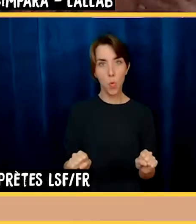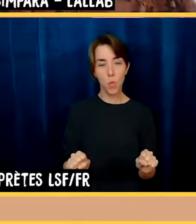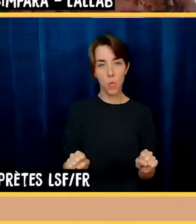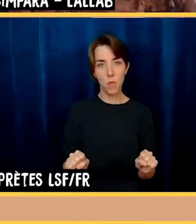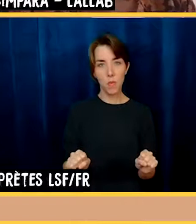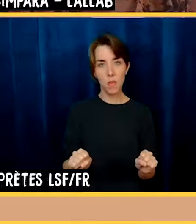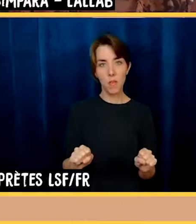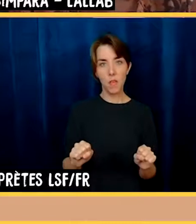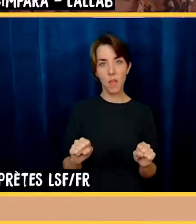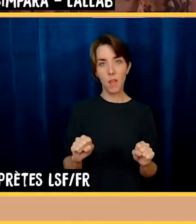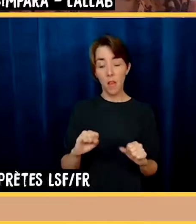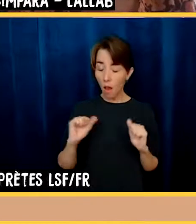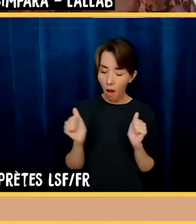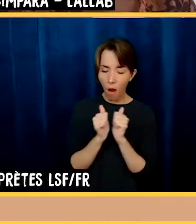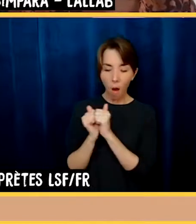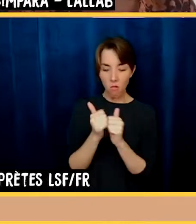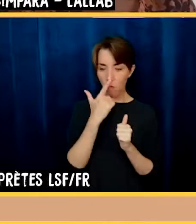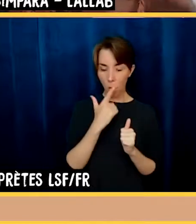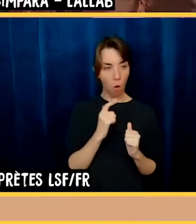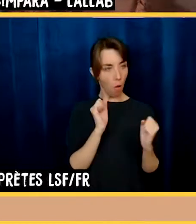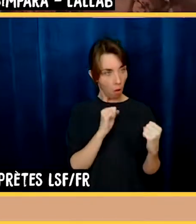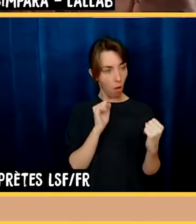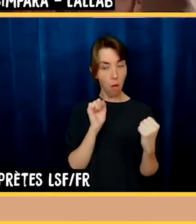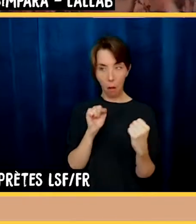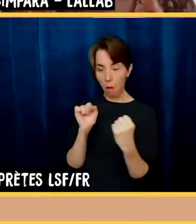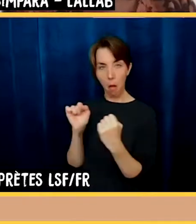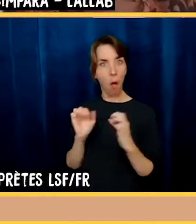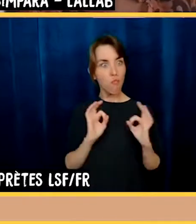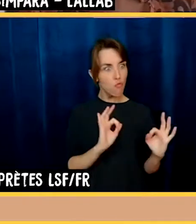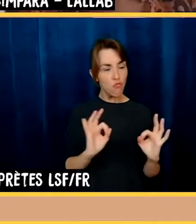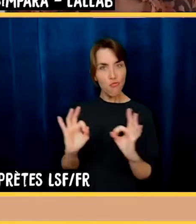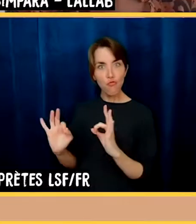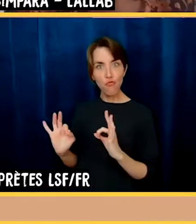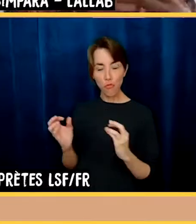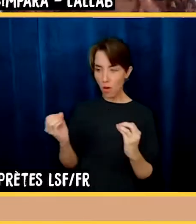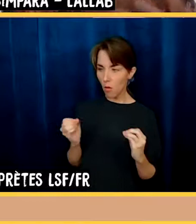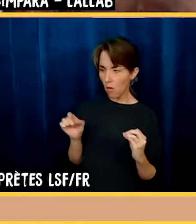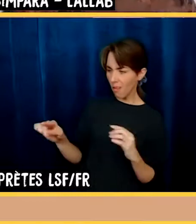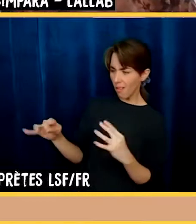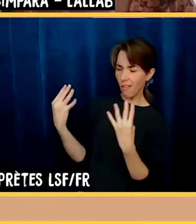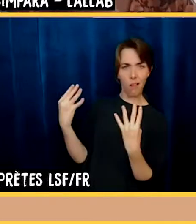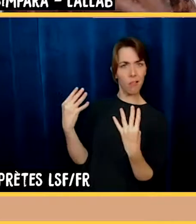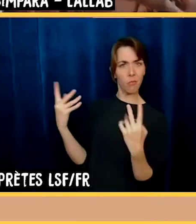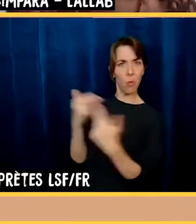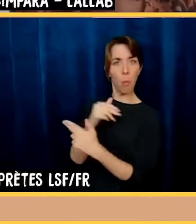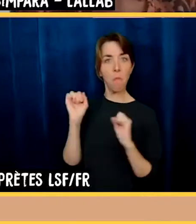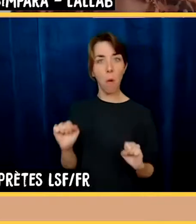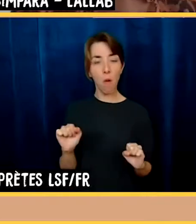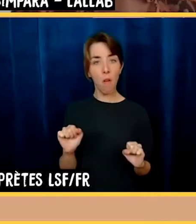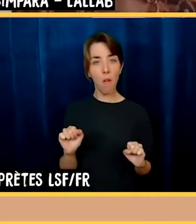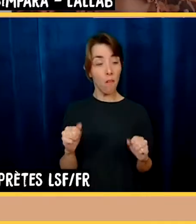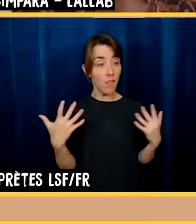qu'on arrive à se donner de la légitimité et à pouvoir avoir enfin cette lecture, en se transmettant les savoirs déjà entre